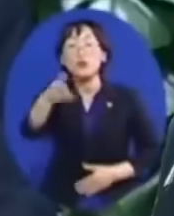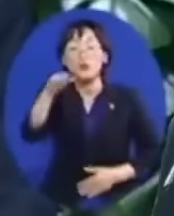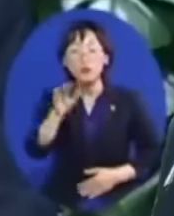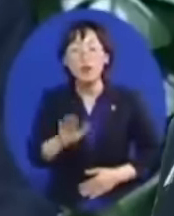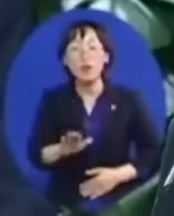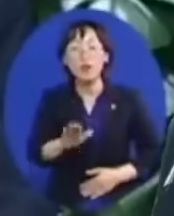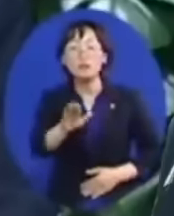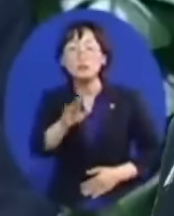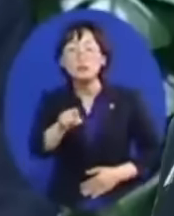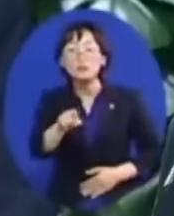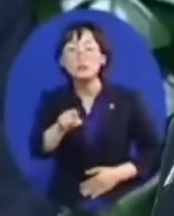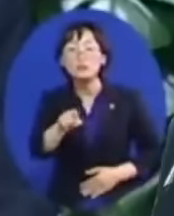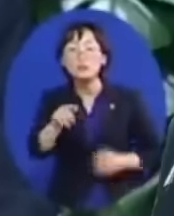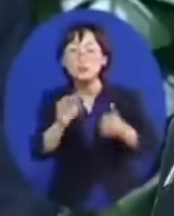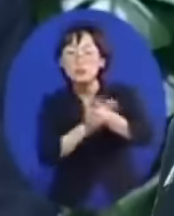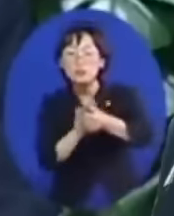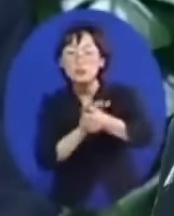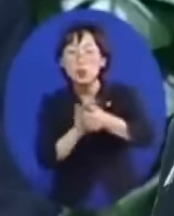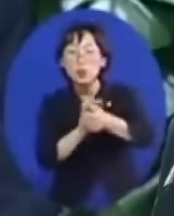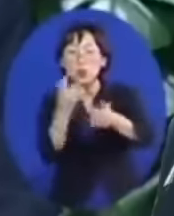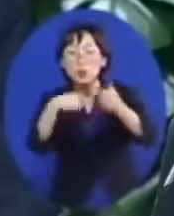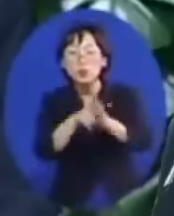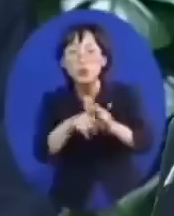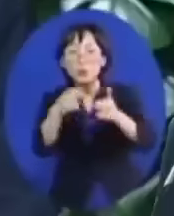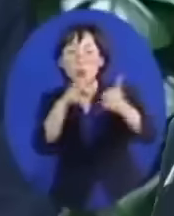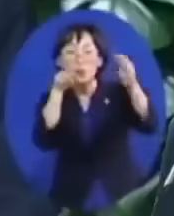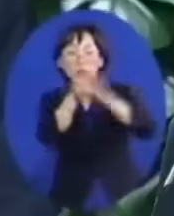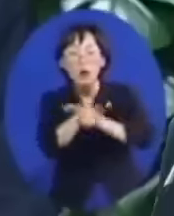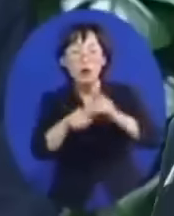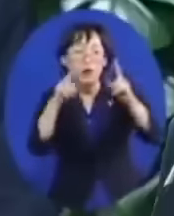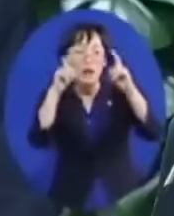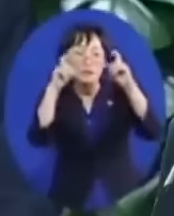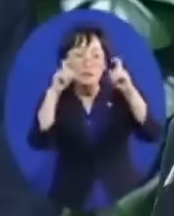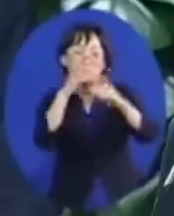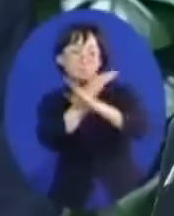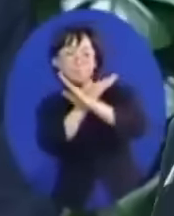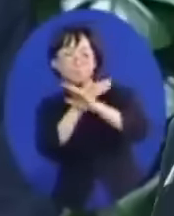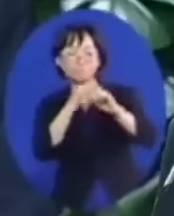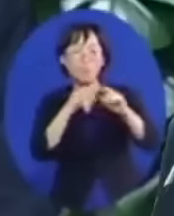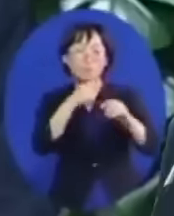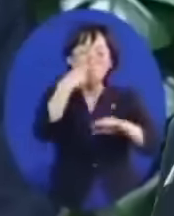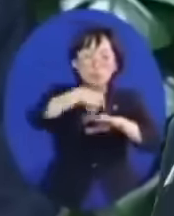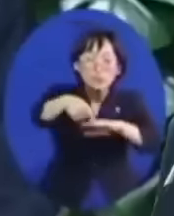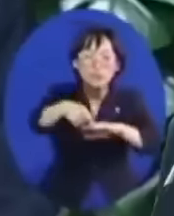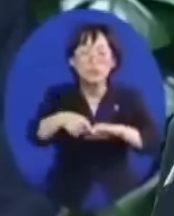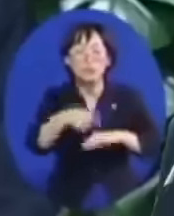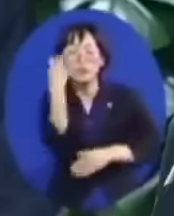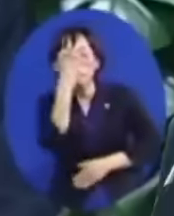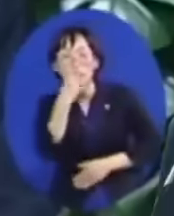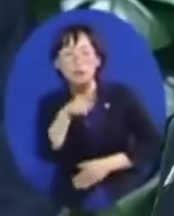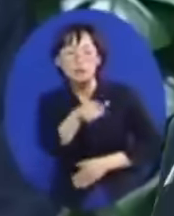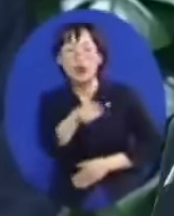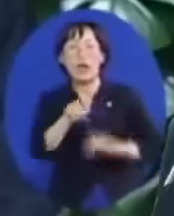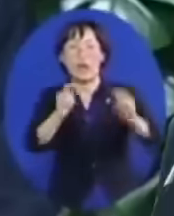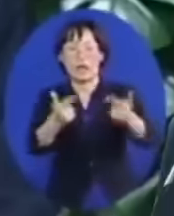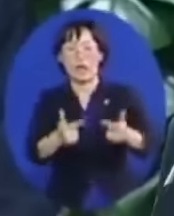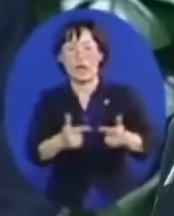그런데 그 치료하러 병원에 가서 엑스레이를 찍고 피검사를 해본 결과에 그것은 아무것도